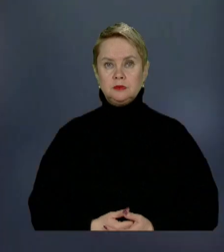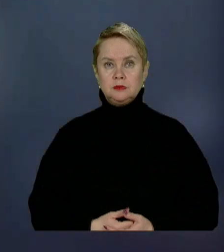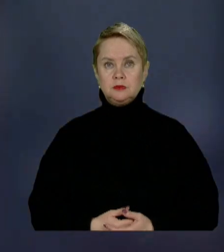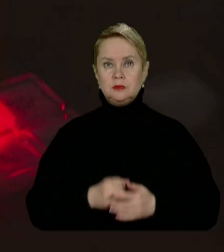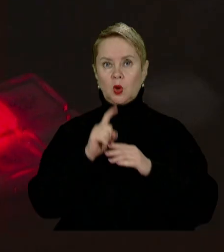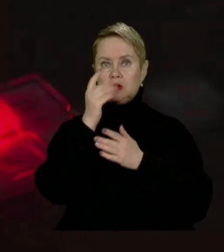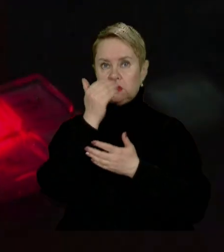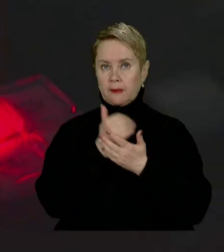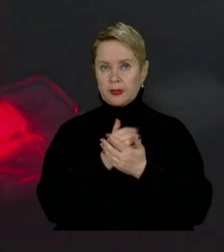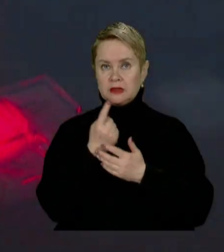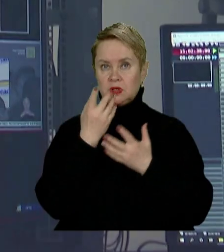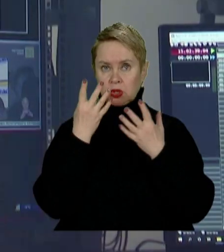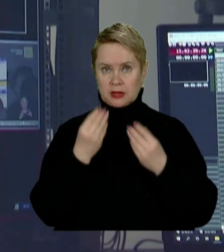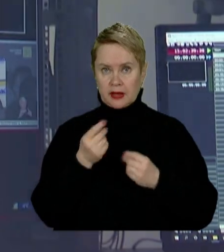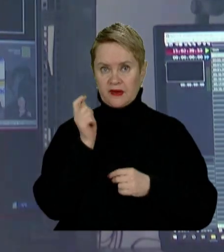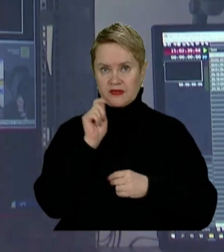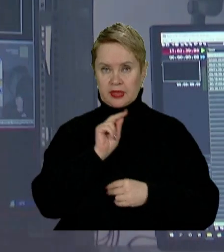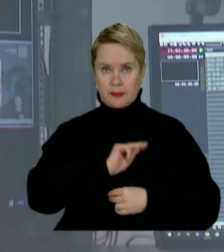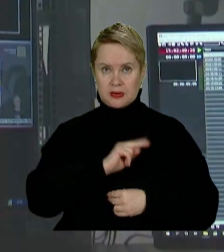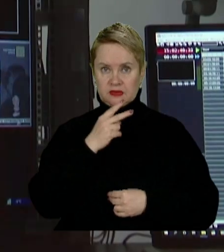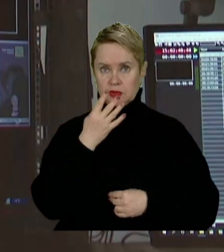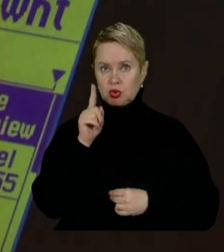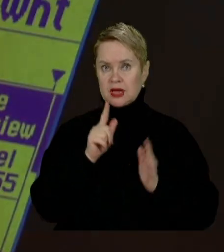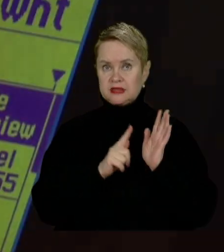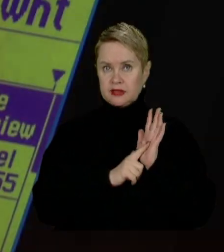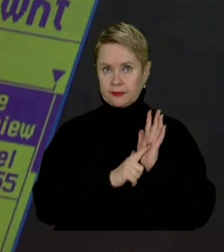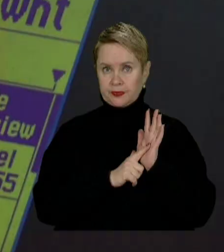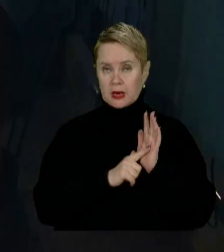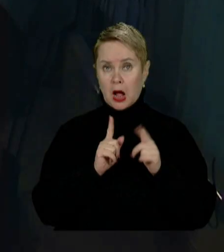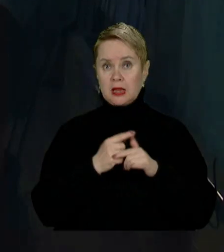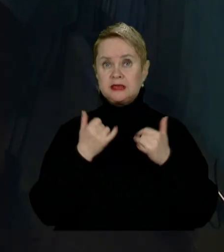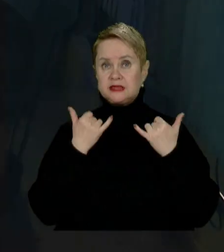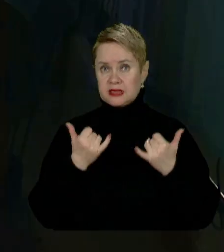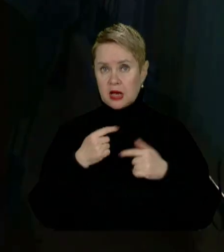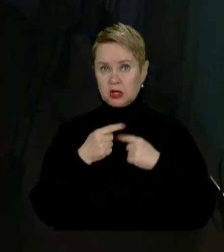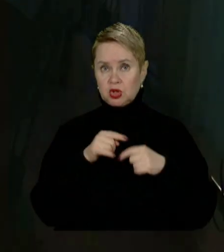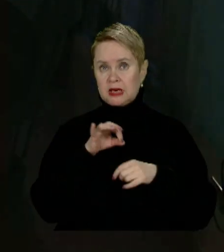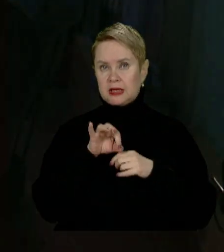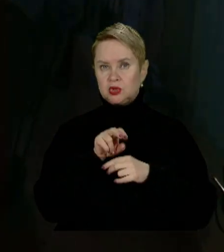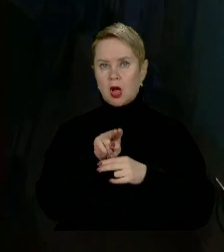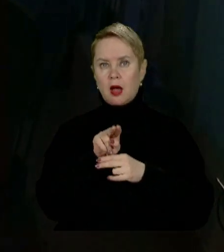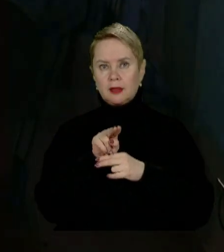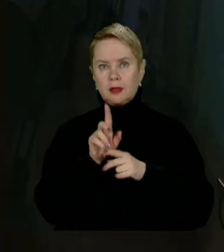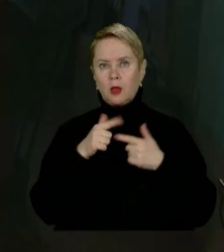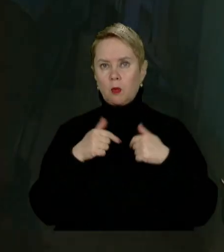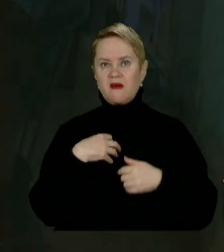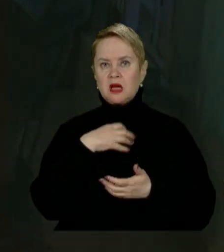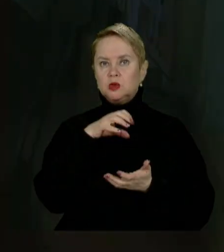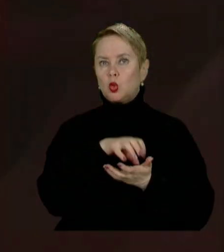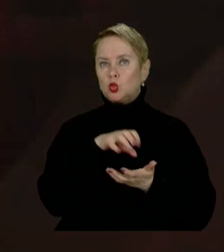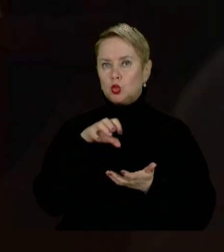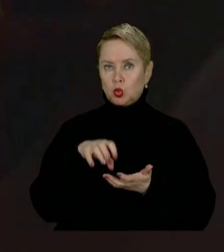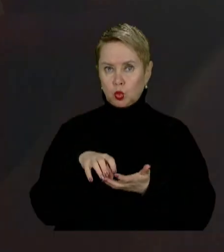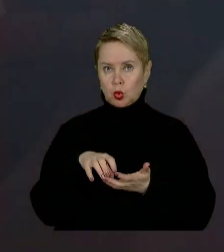11 канал із перших днів війни працює 24 на 7. Але зараз через терористичні атаки на об'єкти критичної